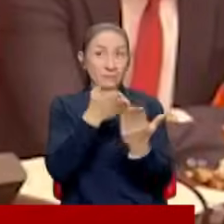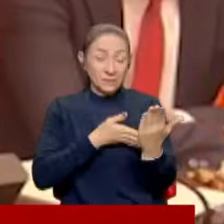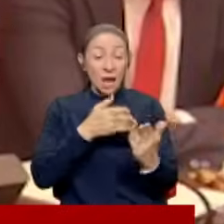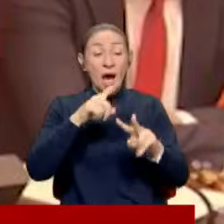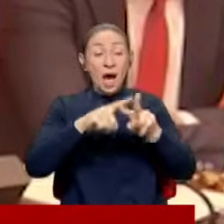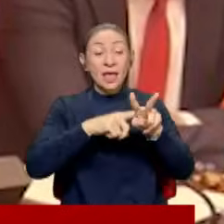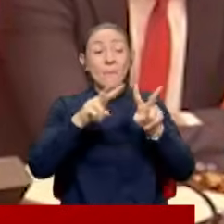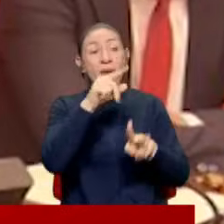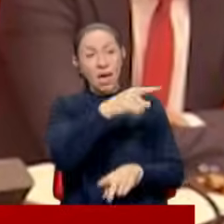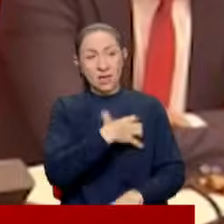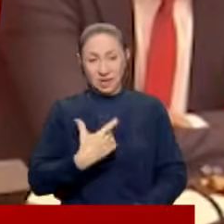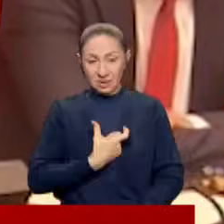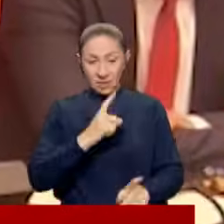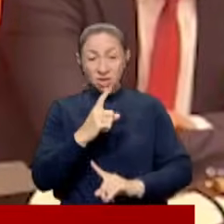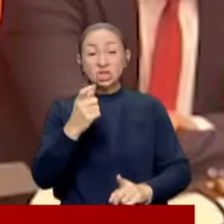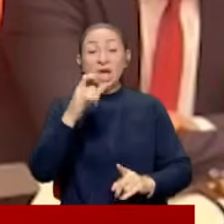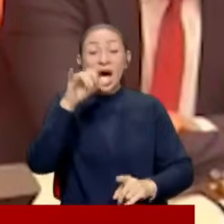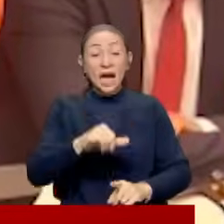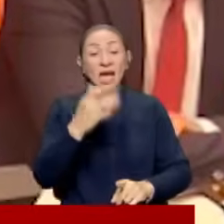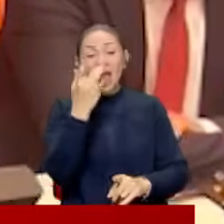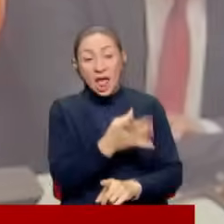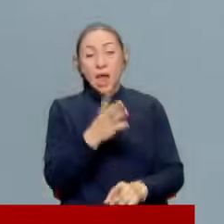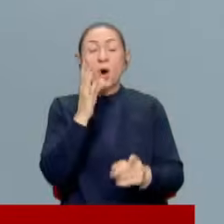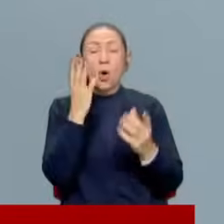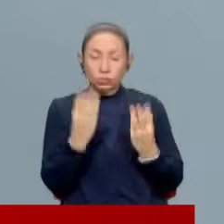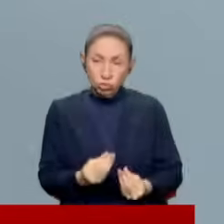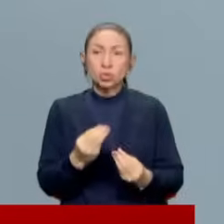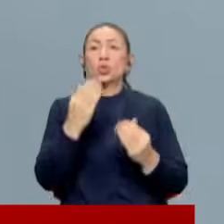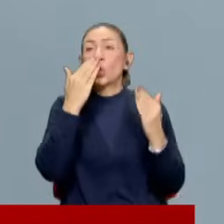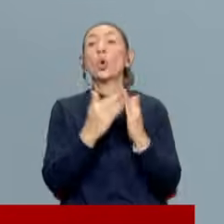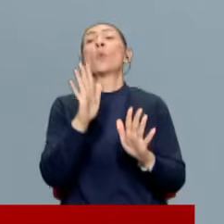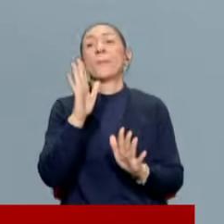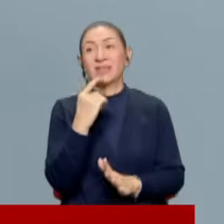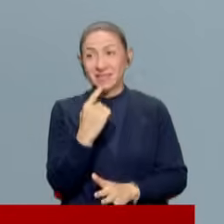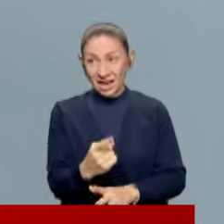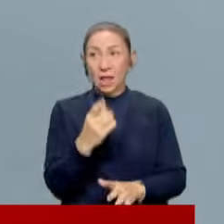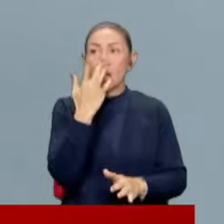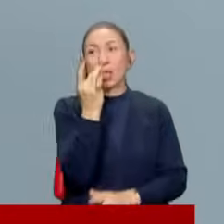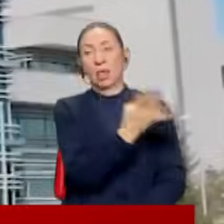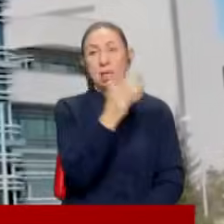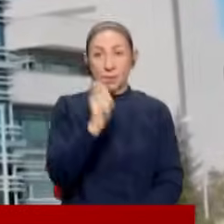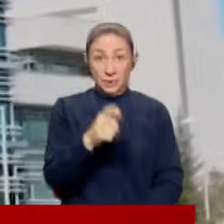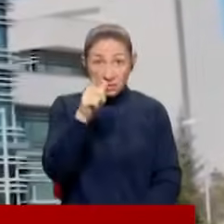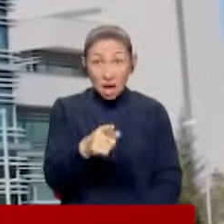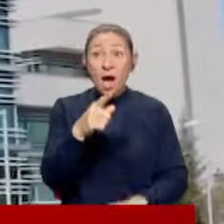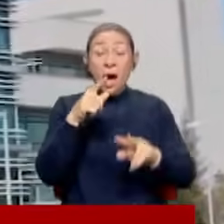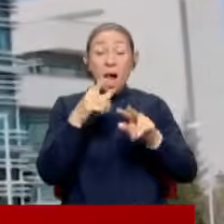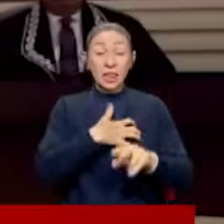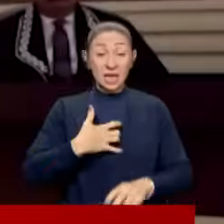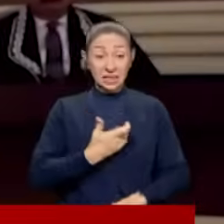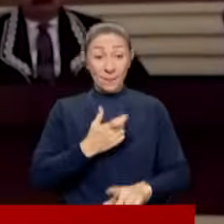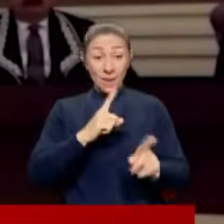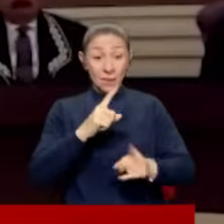aym'nin Can Atalay hak ihlaline uğramıştır kararına uyulmalı denilerek yok Sayıldı AYM üyeleri